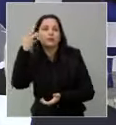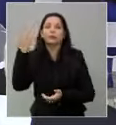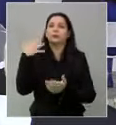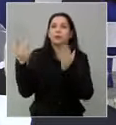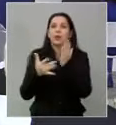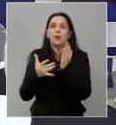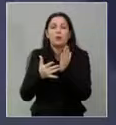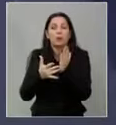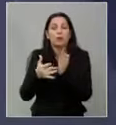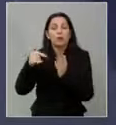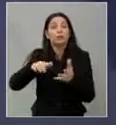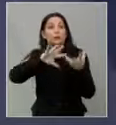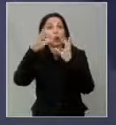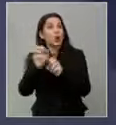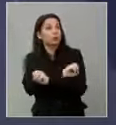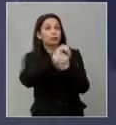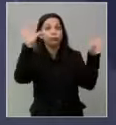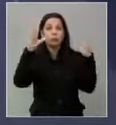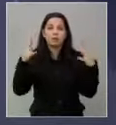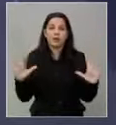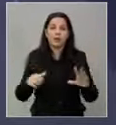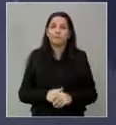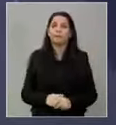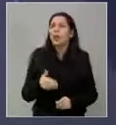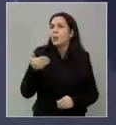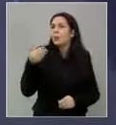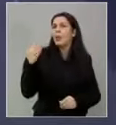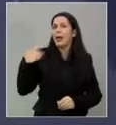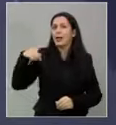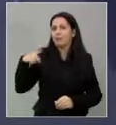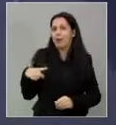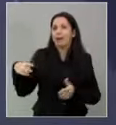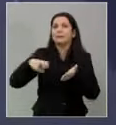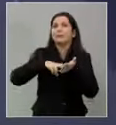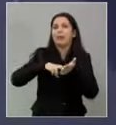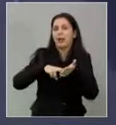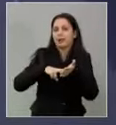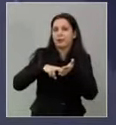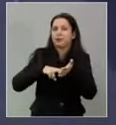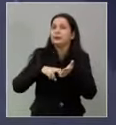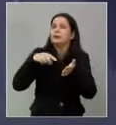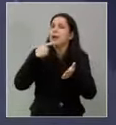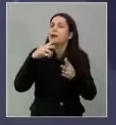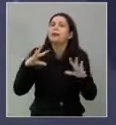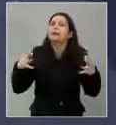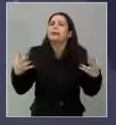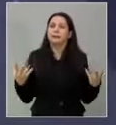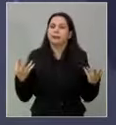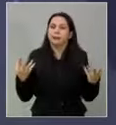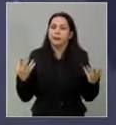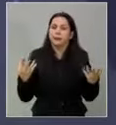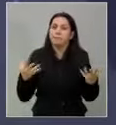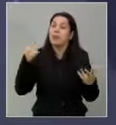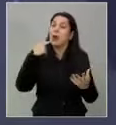κόσμο. Λίγες μέρες πριν, ο πρέσβης Πάιατ υπογράμμισε πως η φήμη της